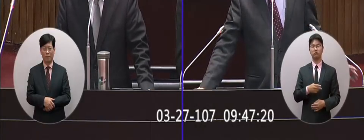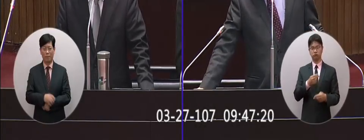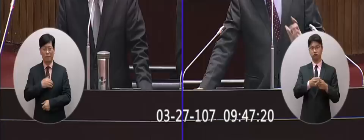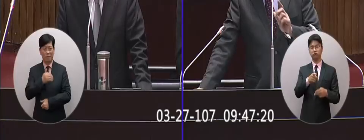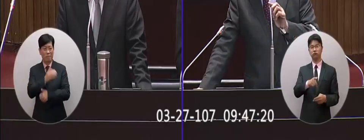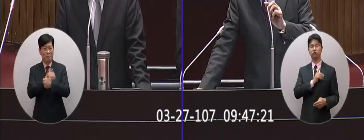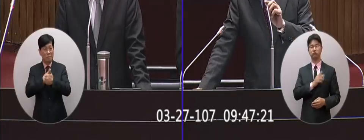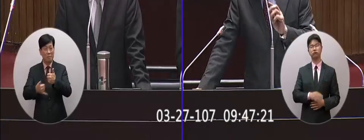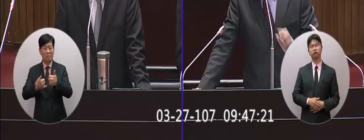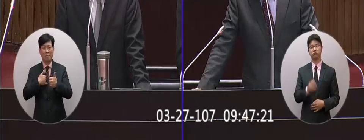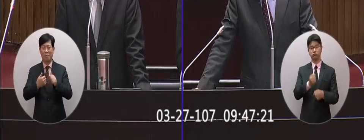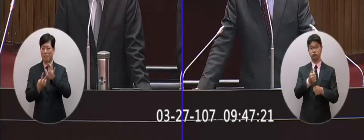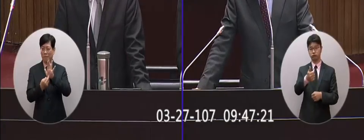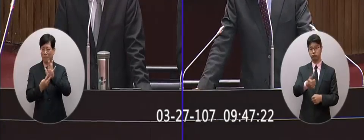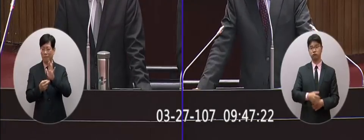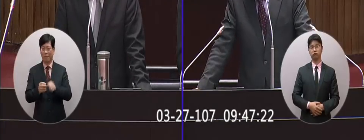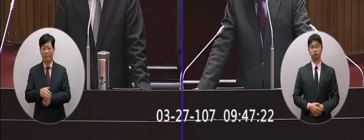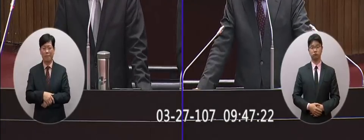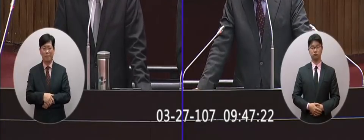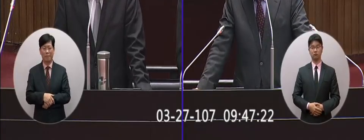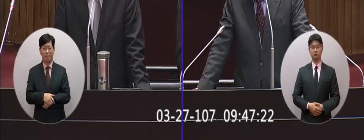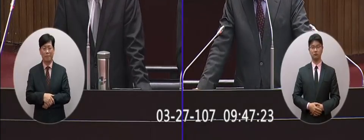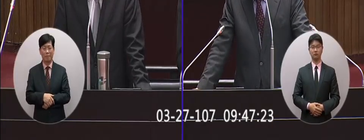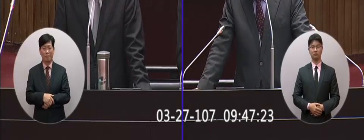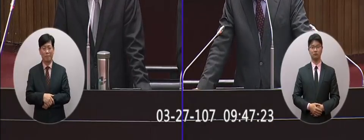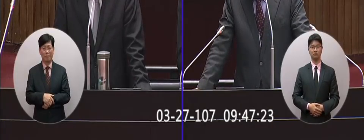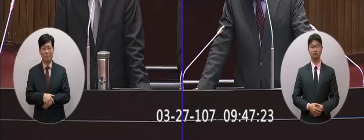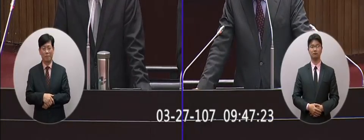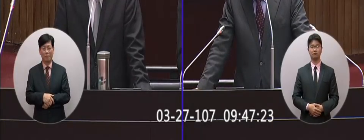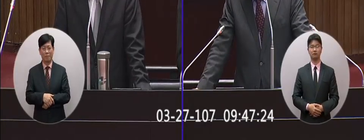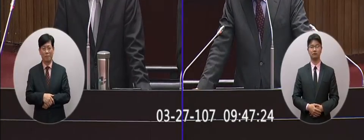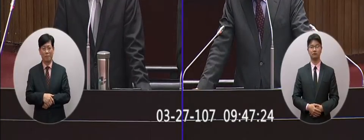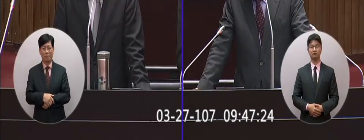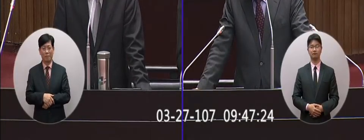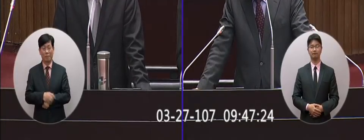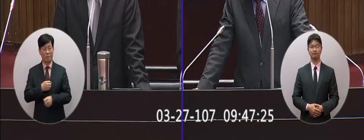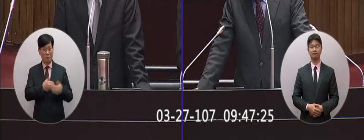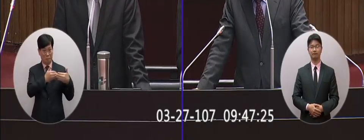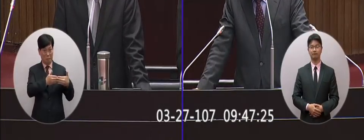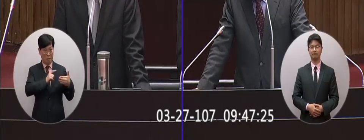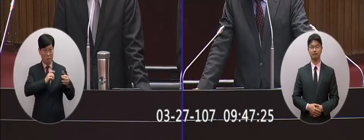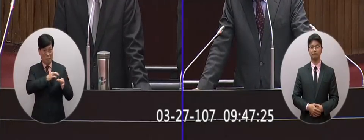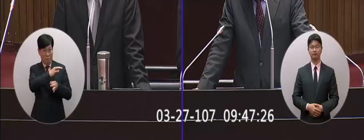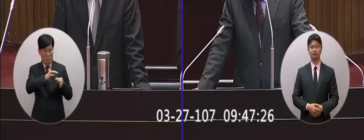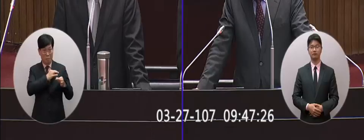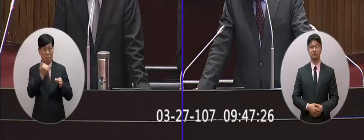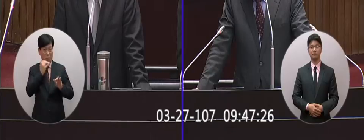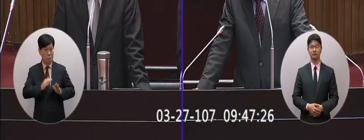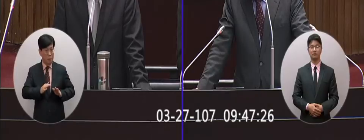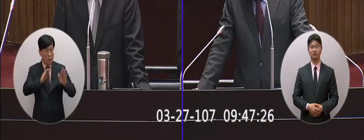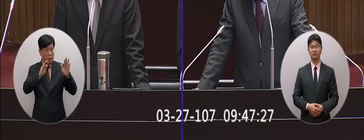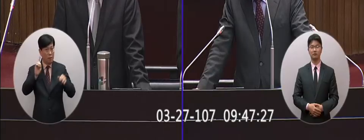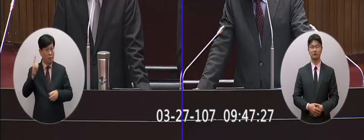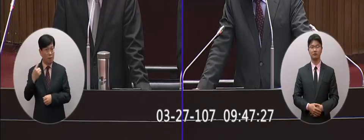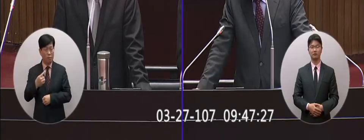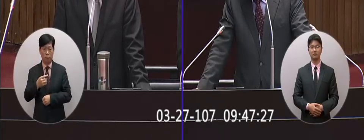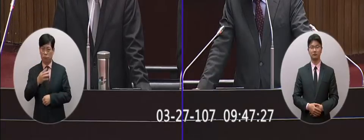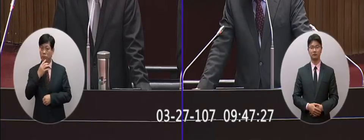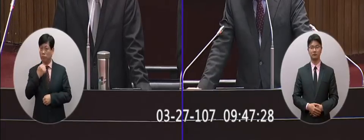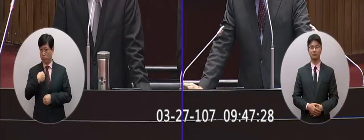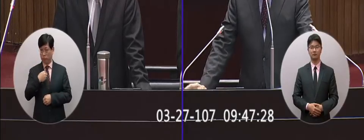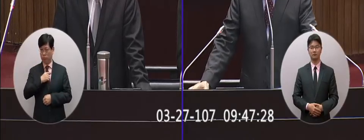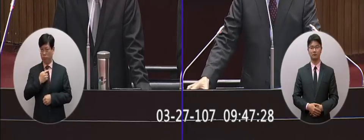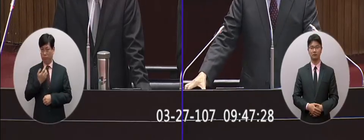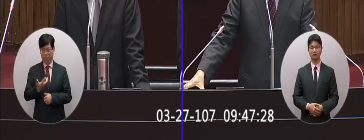是陈委员，我跟你说明一下，其实中国经济之进步啊，其实是受